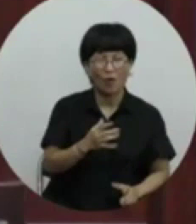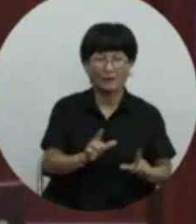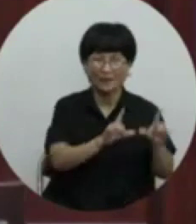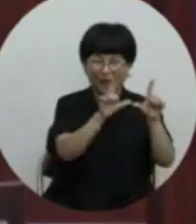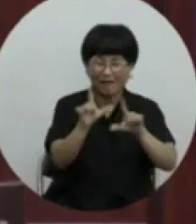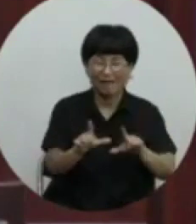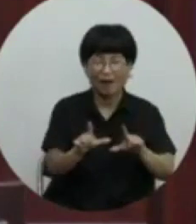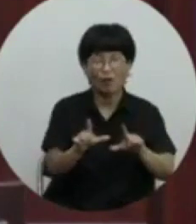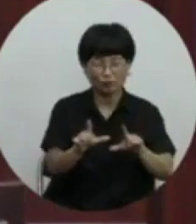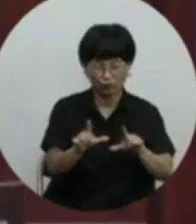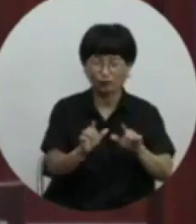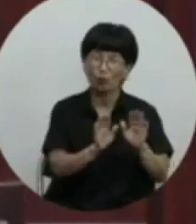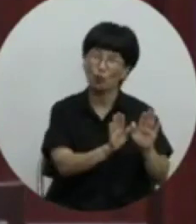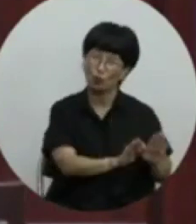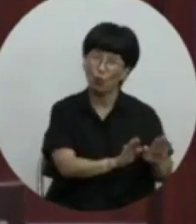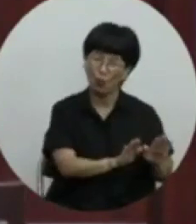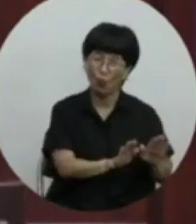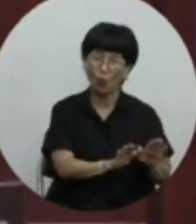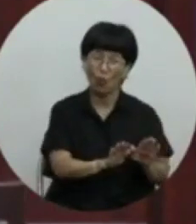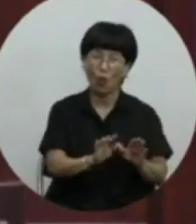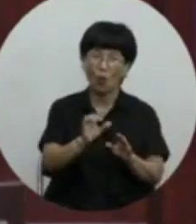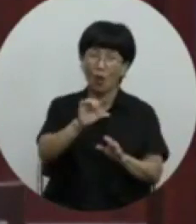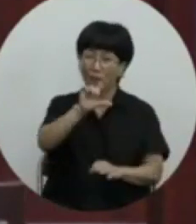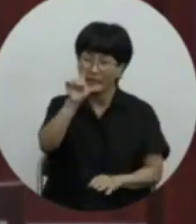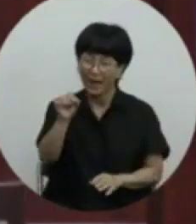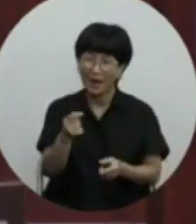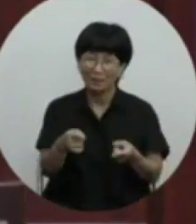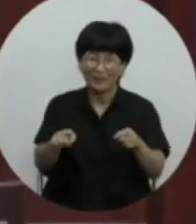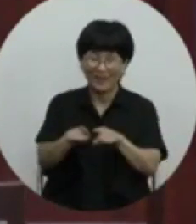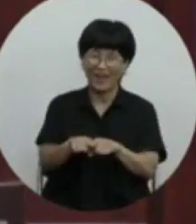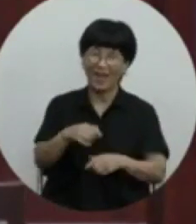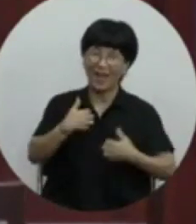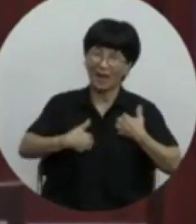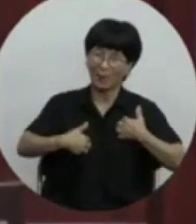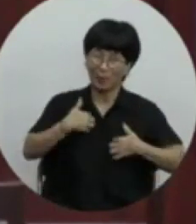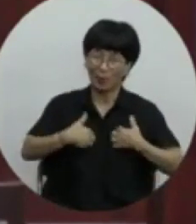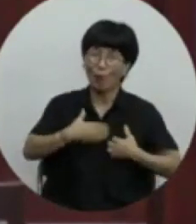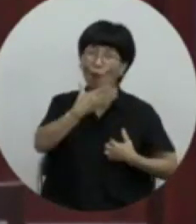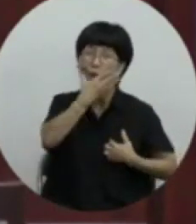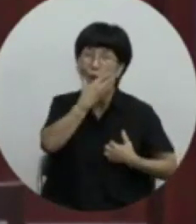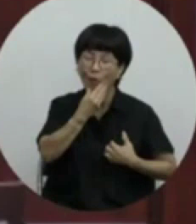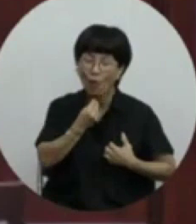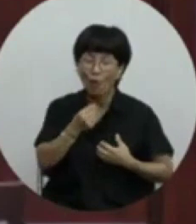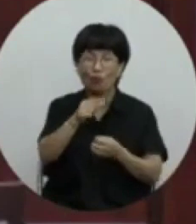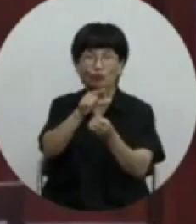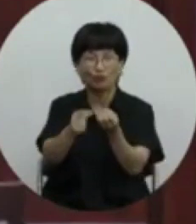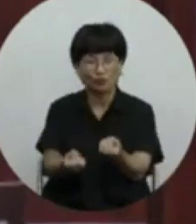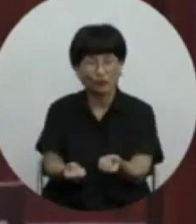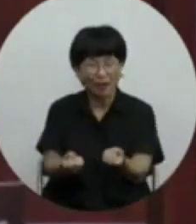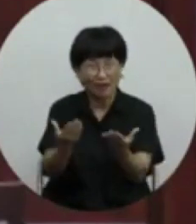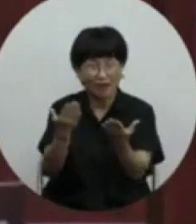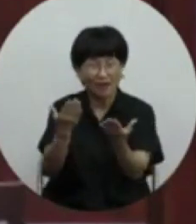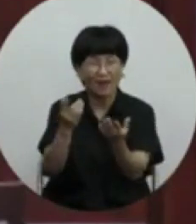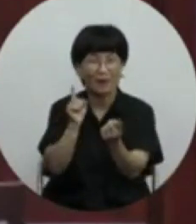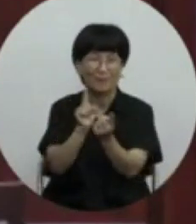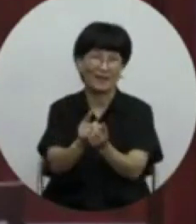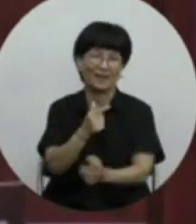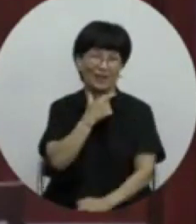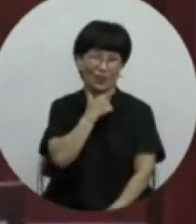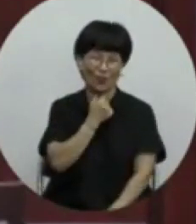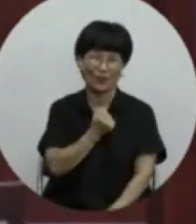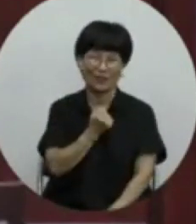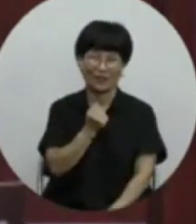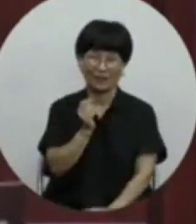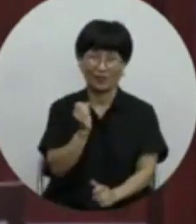내려놓고 보름달과 같이 행복이 가득 차는 풍성한 한가위가 되시길 바랍니다.